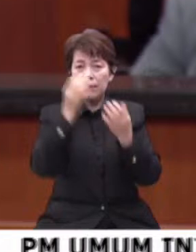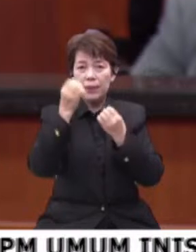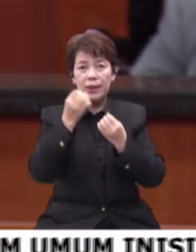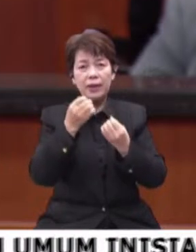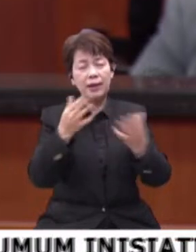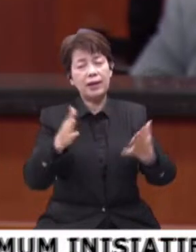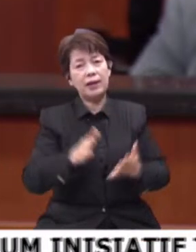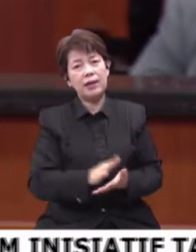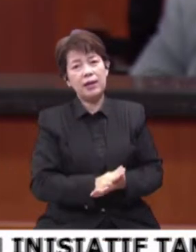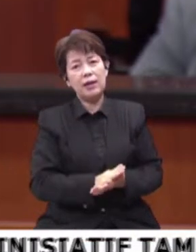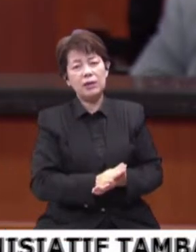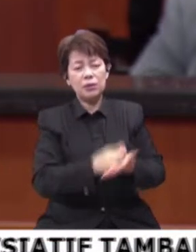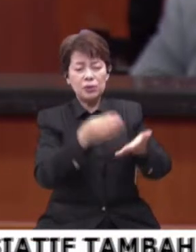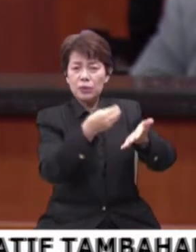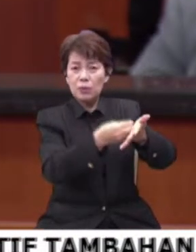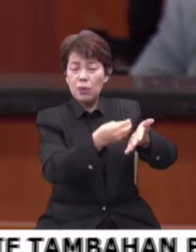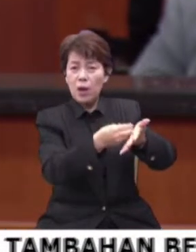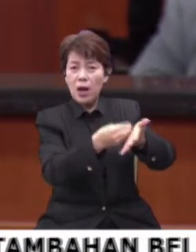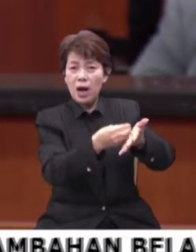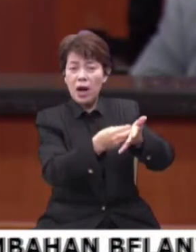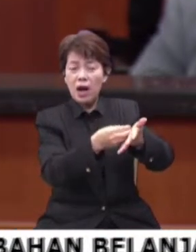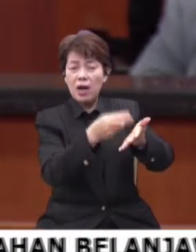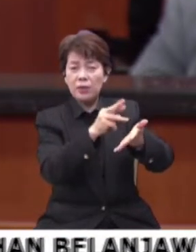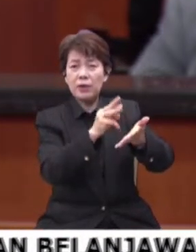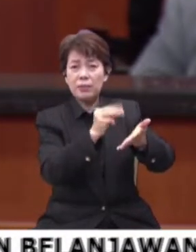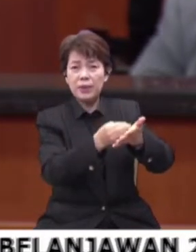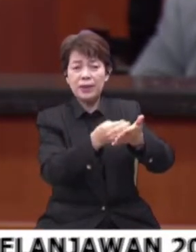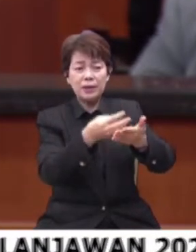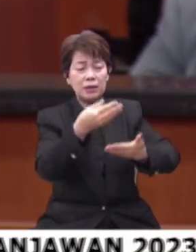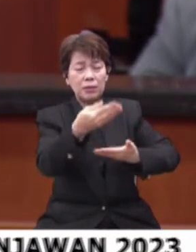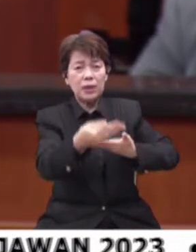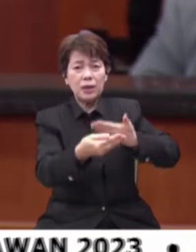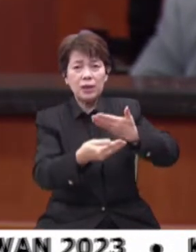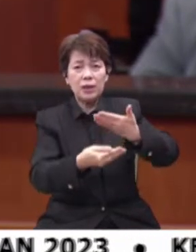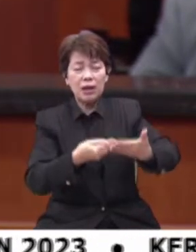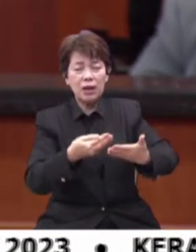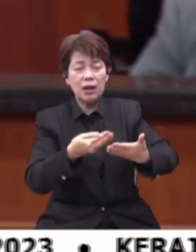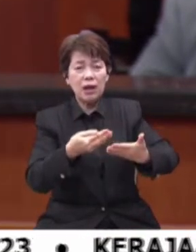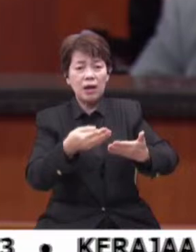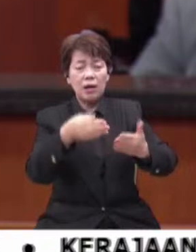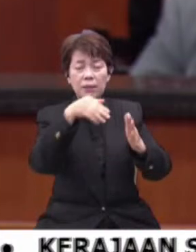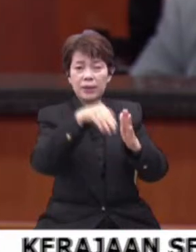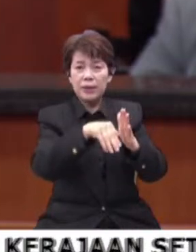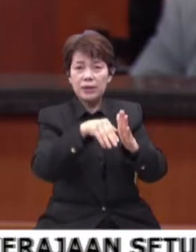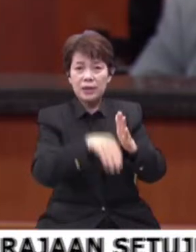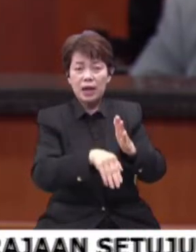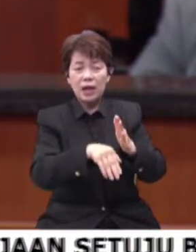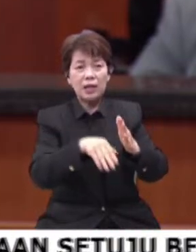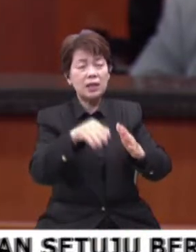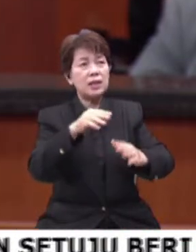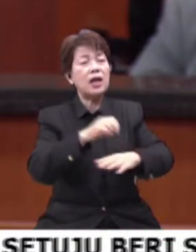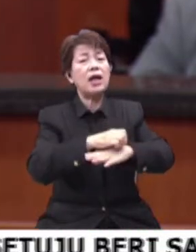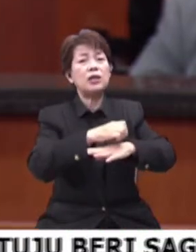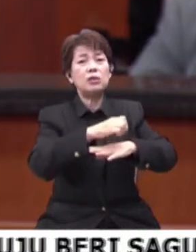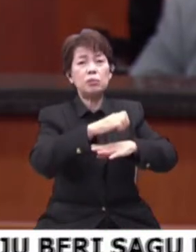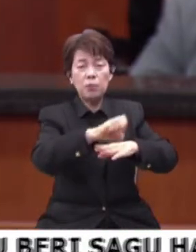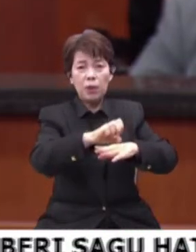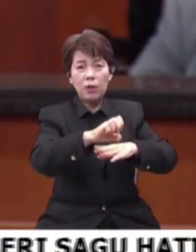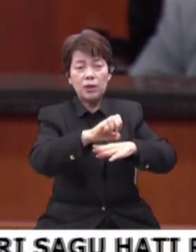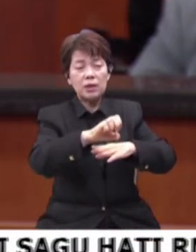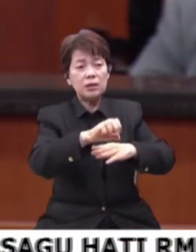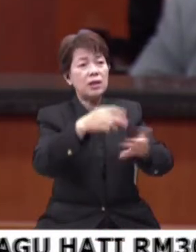pertukaran mata uang ringgit sedikit sebanyak memberi kesan kepada nilai pendapatan ekspor dan nilai